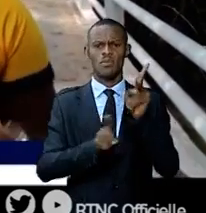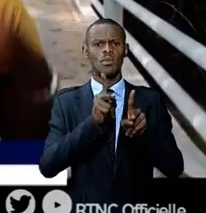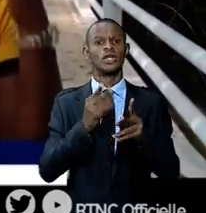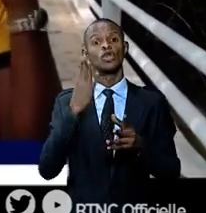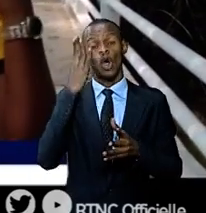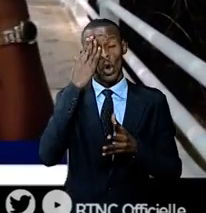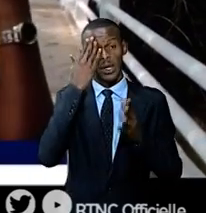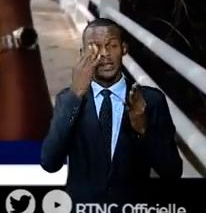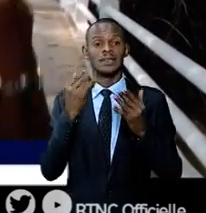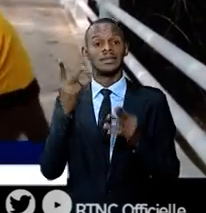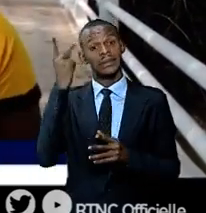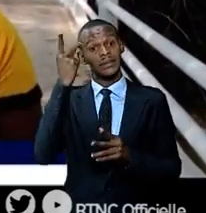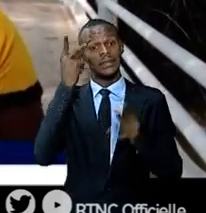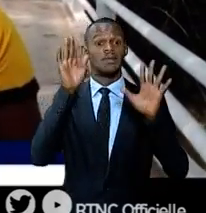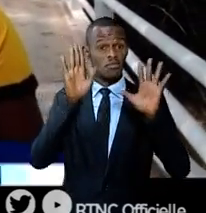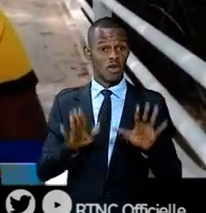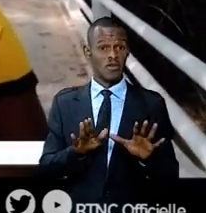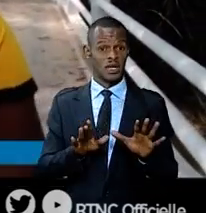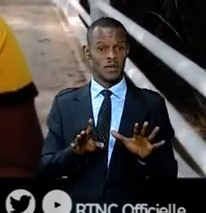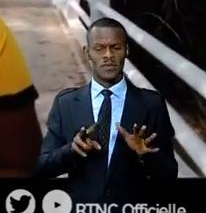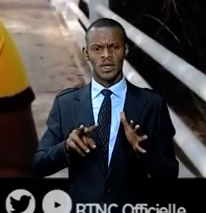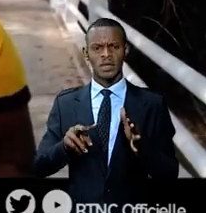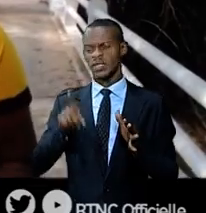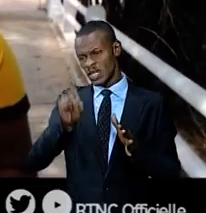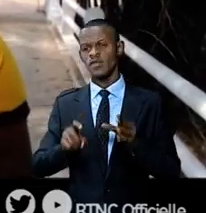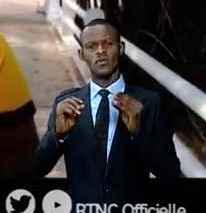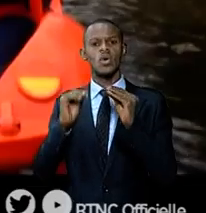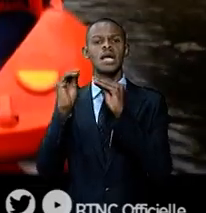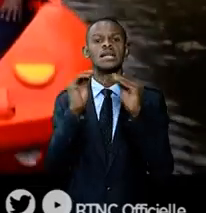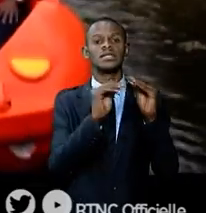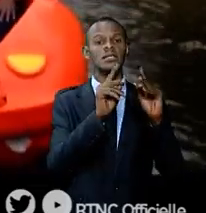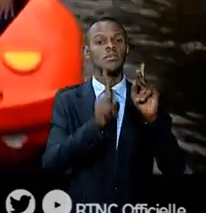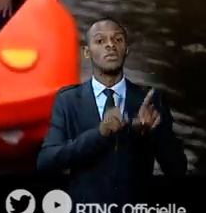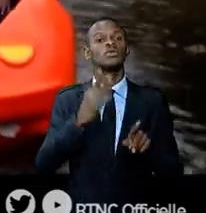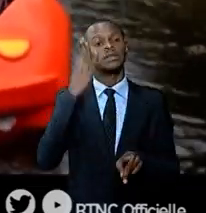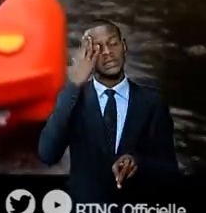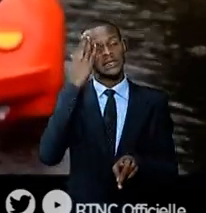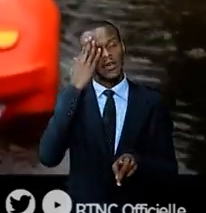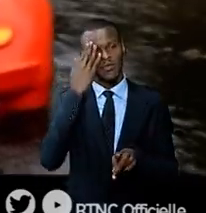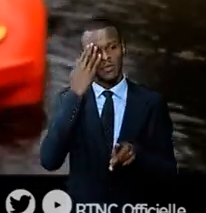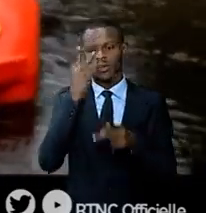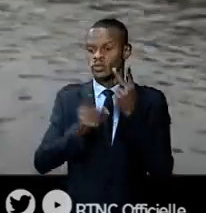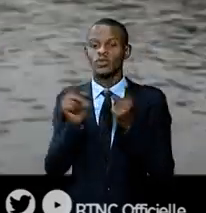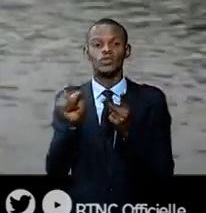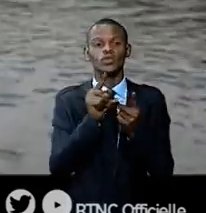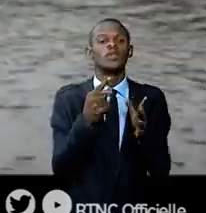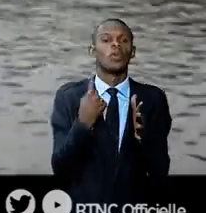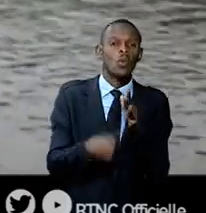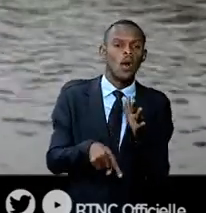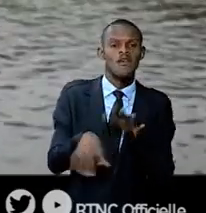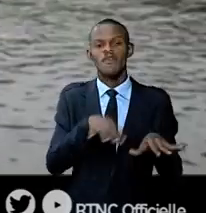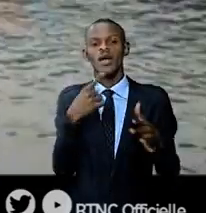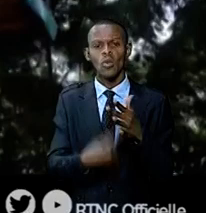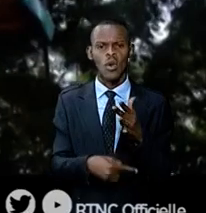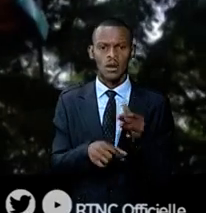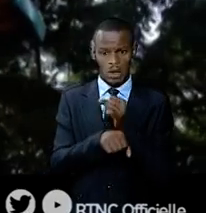tout cas, pour améliorer, il faut premièrement travailler sur l'éducation touristique nationale. Très souvent, vous arrivez dans des sites, on vous dit qu'il ne faut pas prendre de photos, il ne faut pas prendre des images.